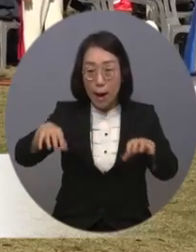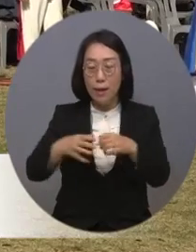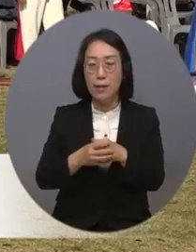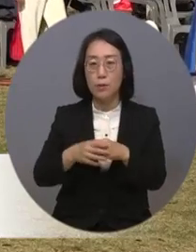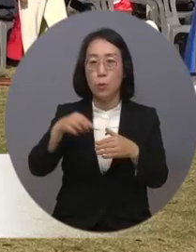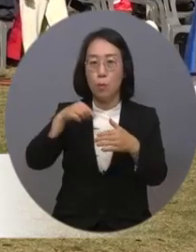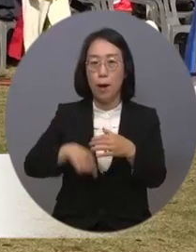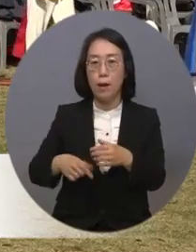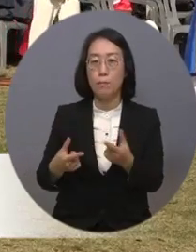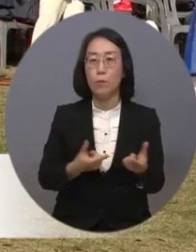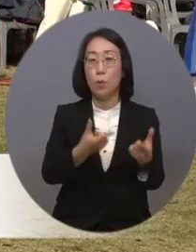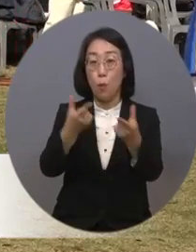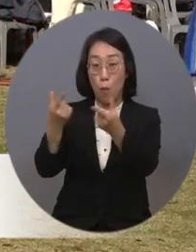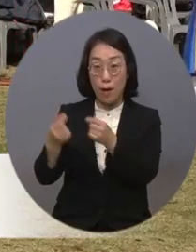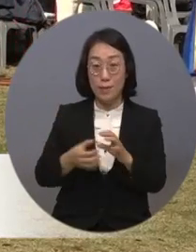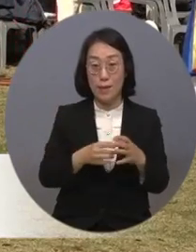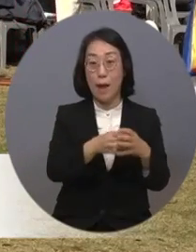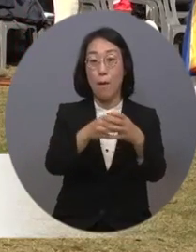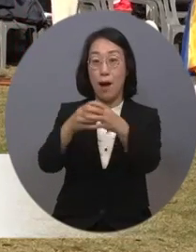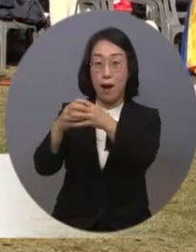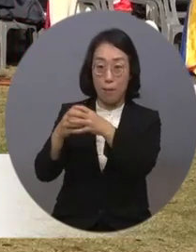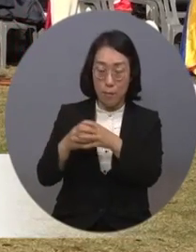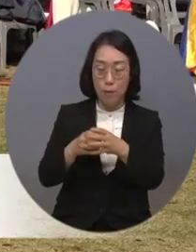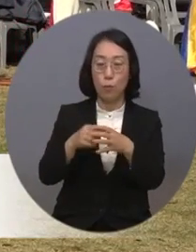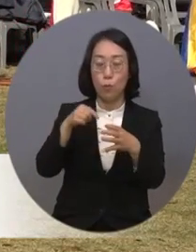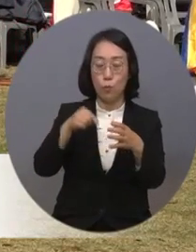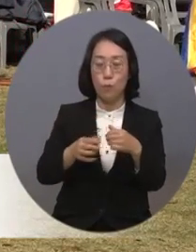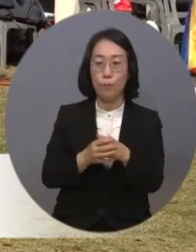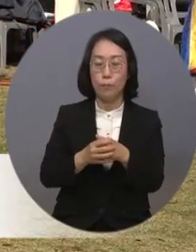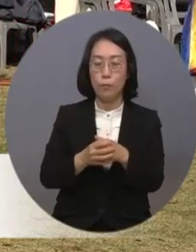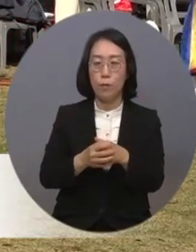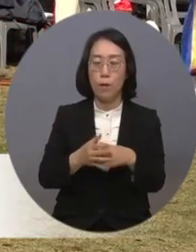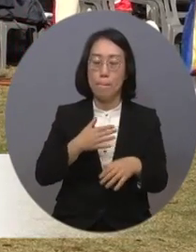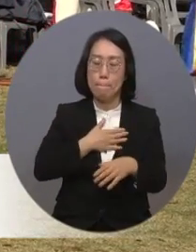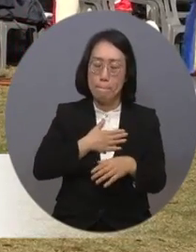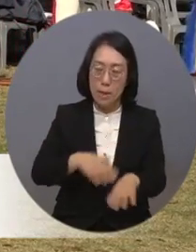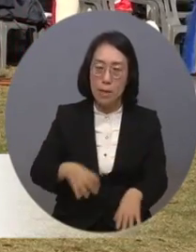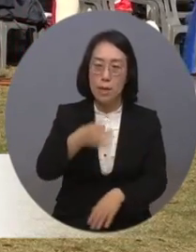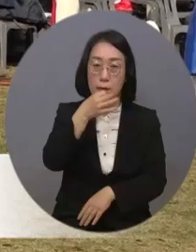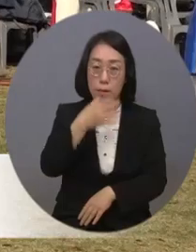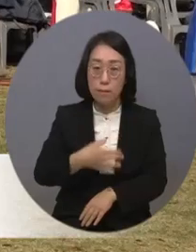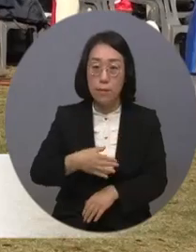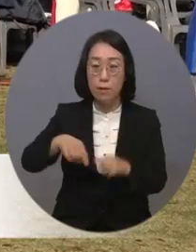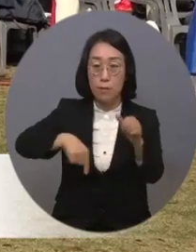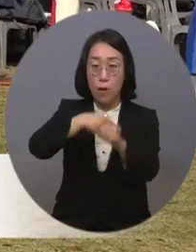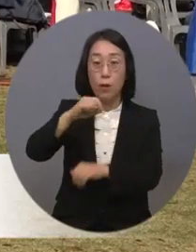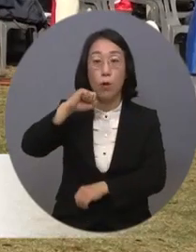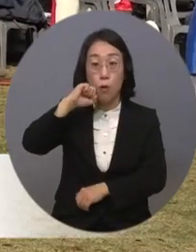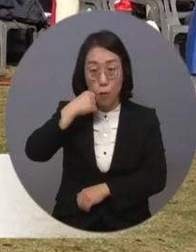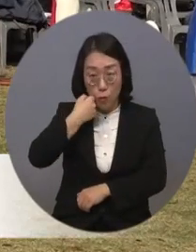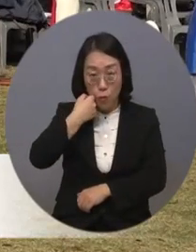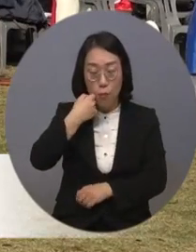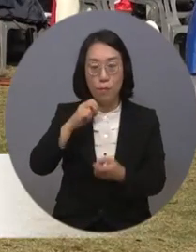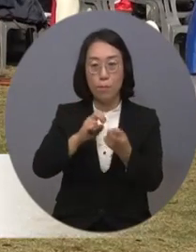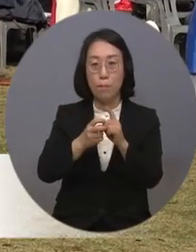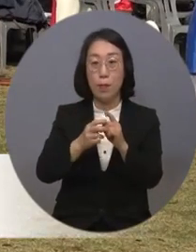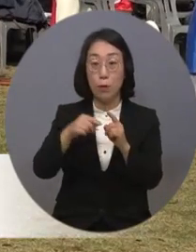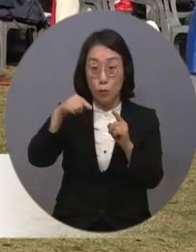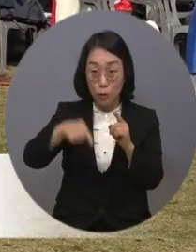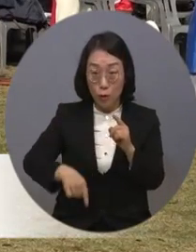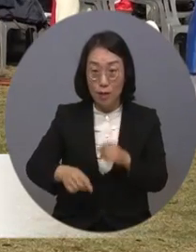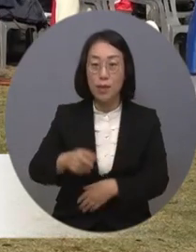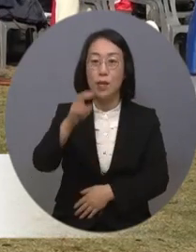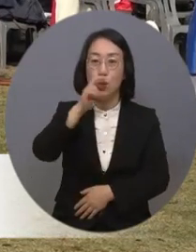한마음 한뜻으로 화합하고 그동안 지친 마음과 어려운 마음을 풍물 경연대회로